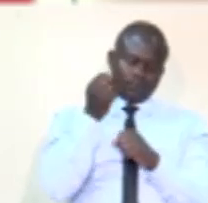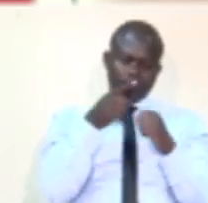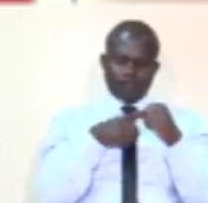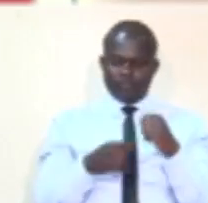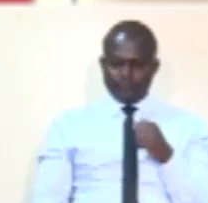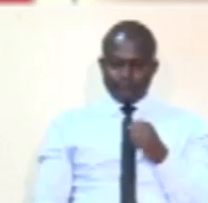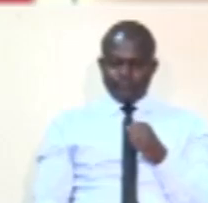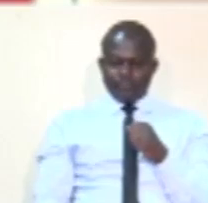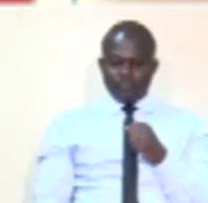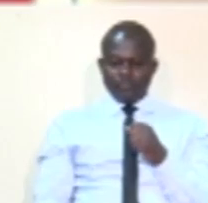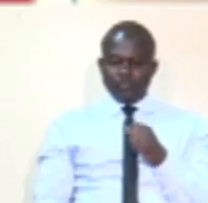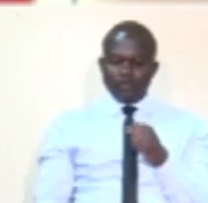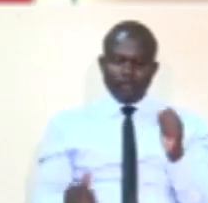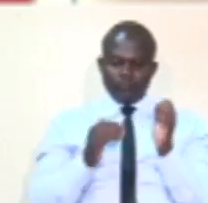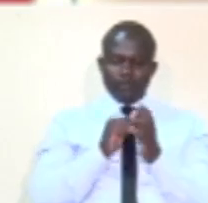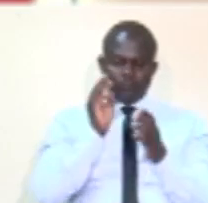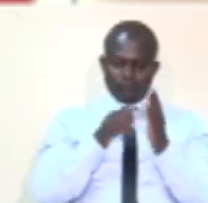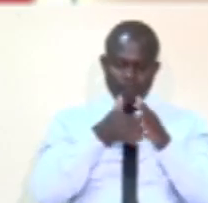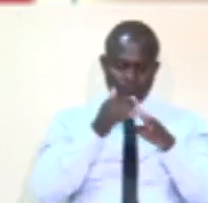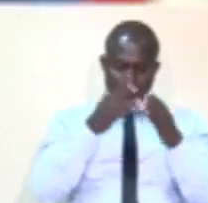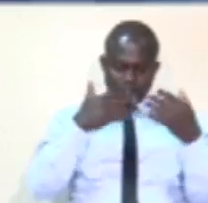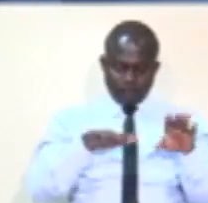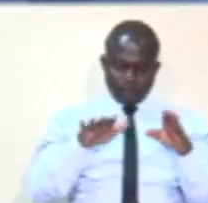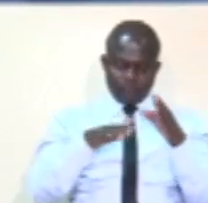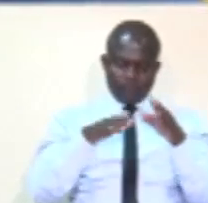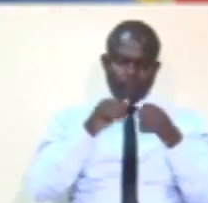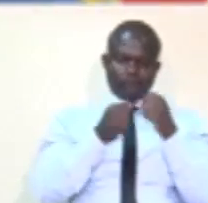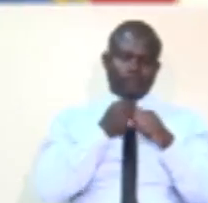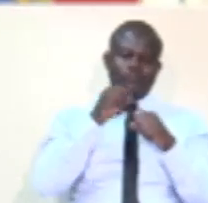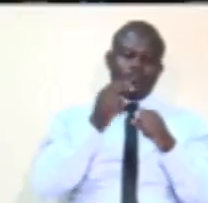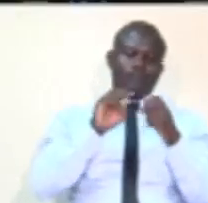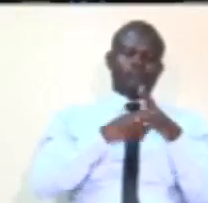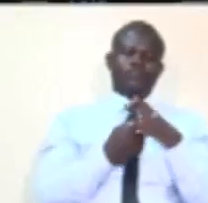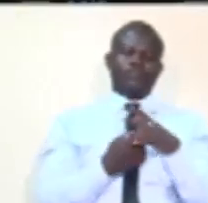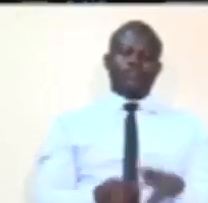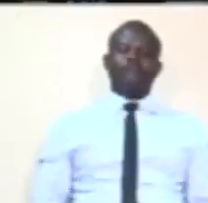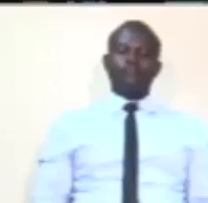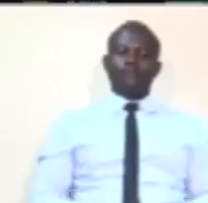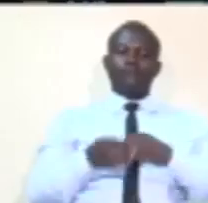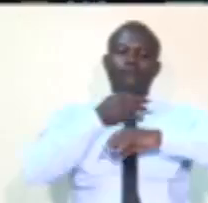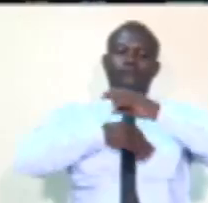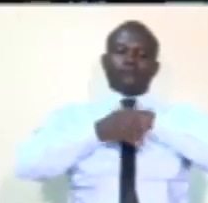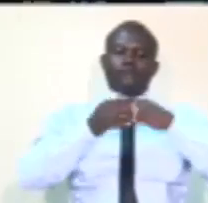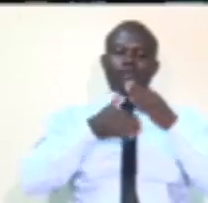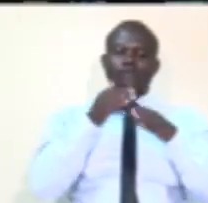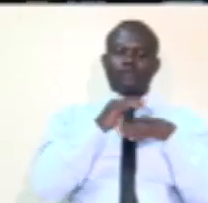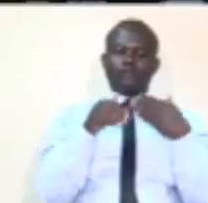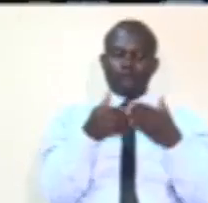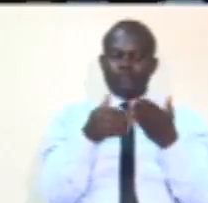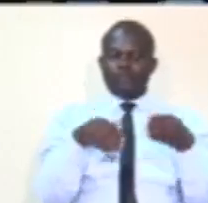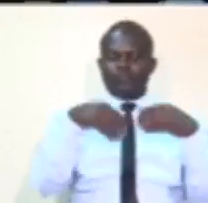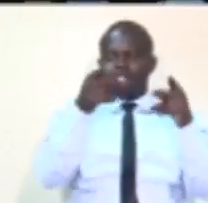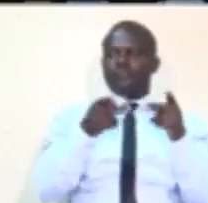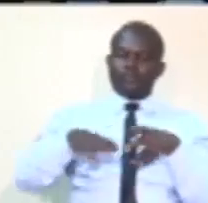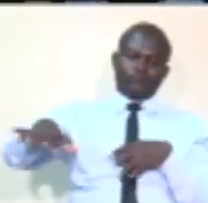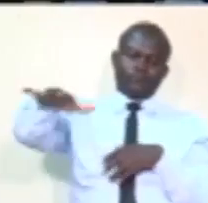gatandatu, rukazaba rwuzuye mu myaka ibiri rugatangira gukora inkingo. Ni uruganda ruzubakwa mu cyanya cyahariwe inganda